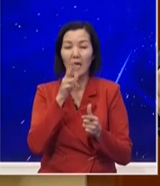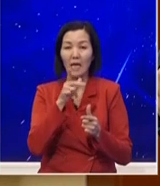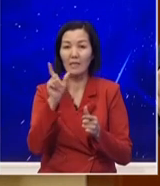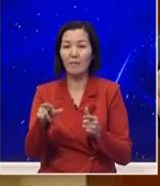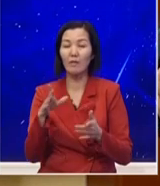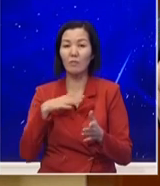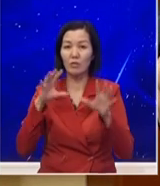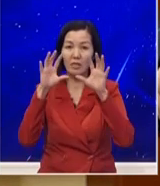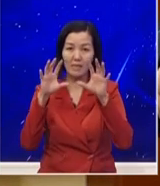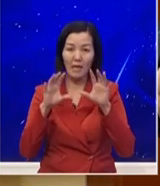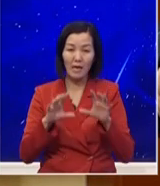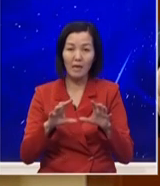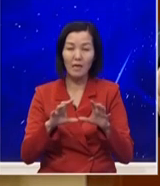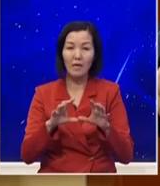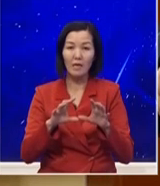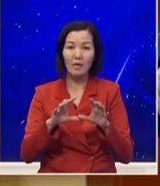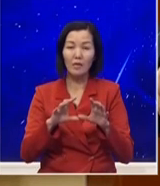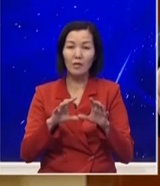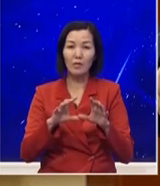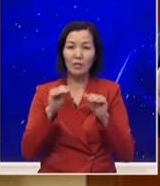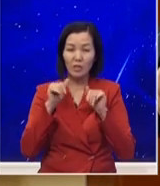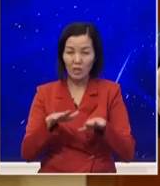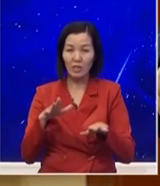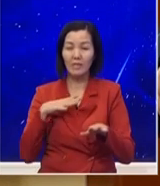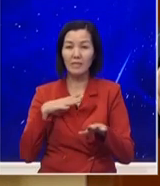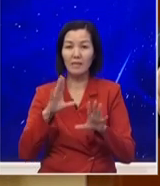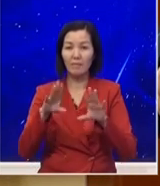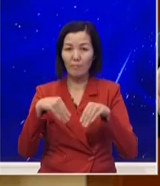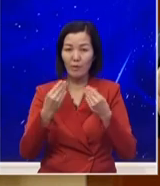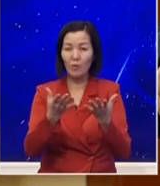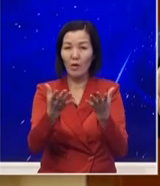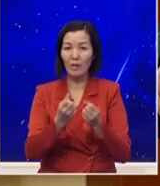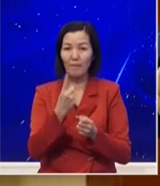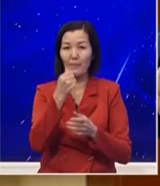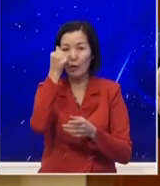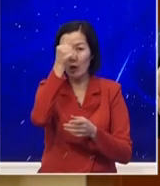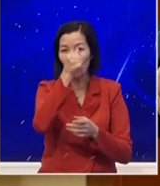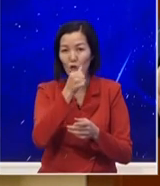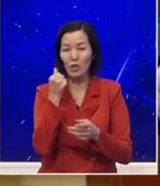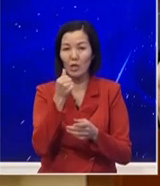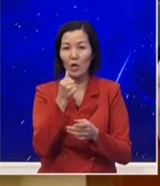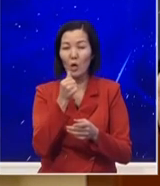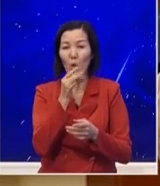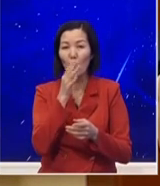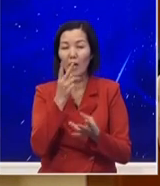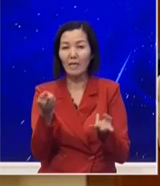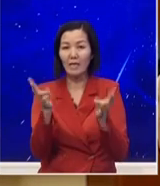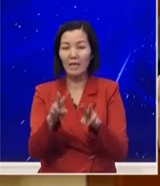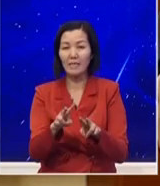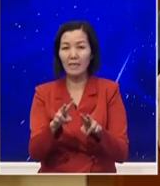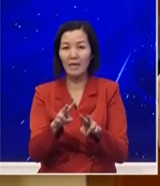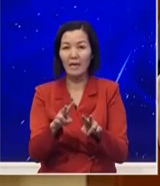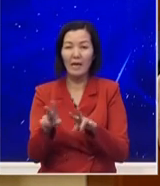болса, беру туралы сұрау салу алынған кезде кемінде бір жыл өтейтін мерзімі қалса, жасаған әрекеті